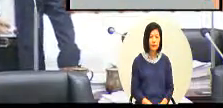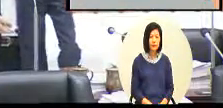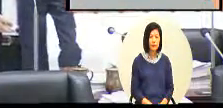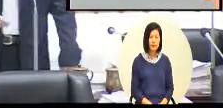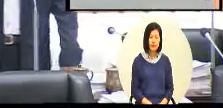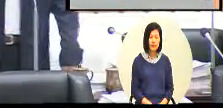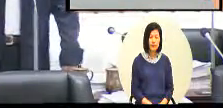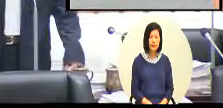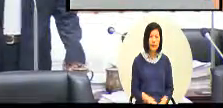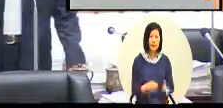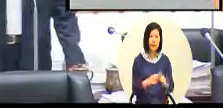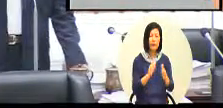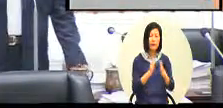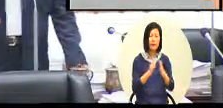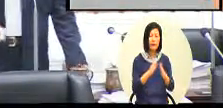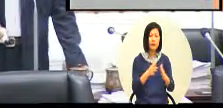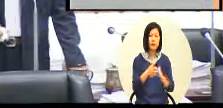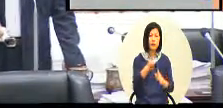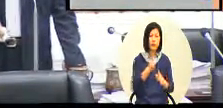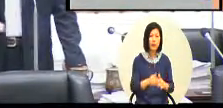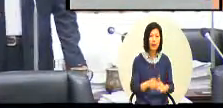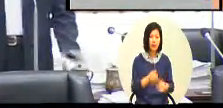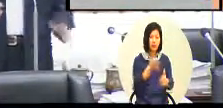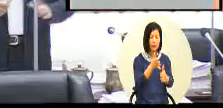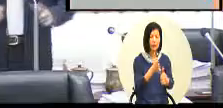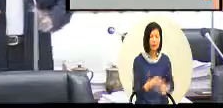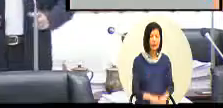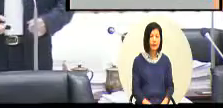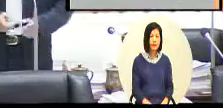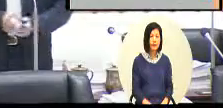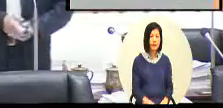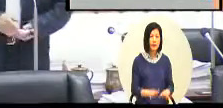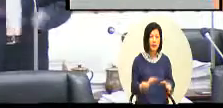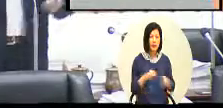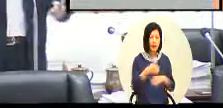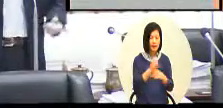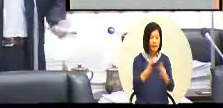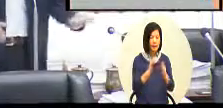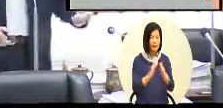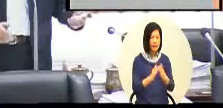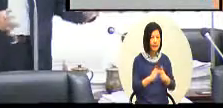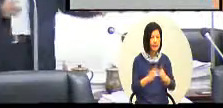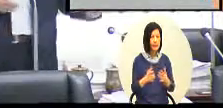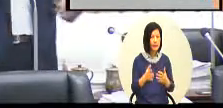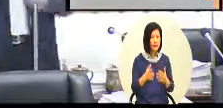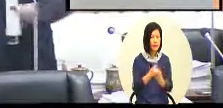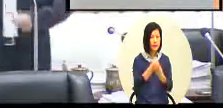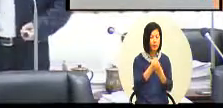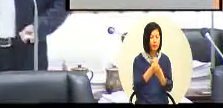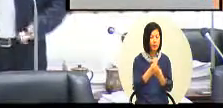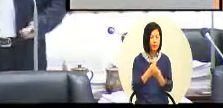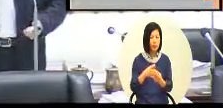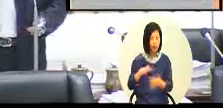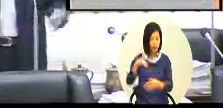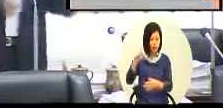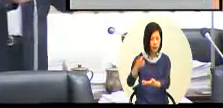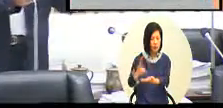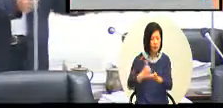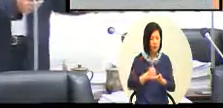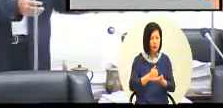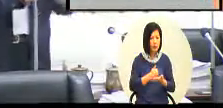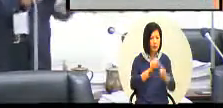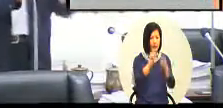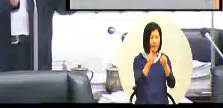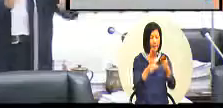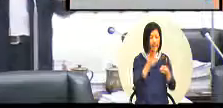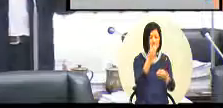那个副市长请教你，从县市合并的时候，本席第一个就把你请到这个明德班来，